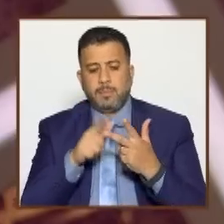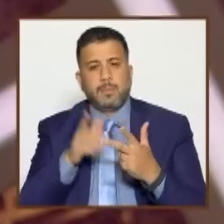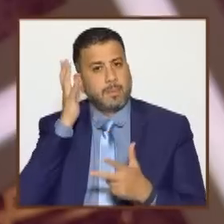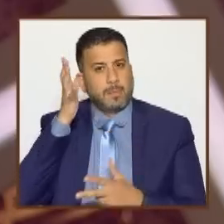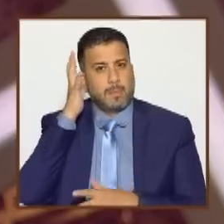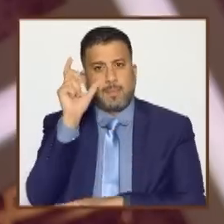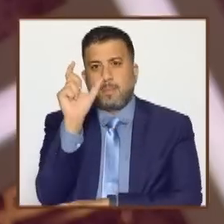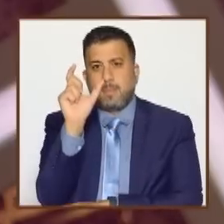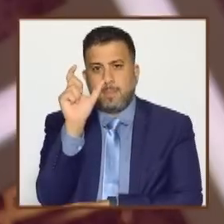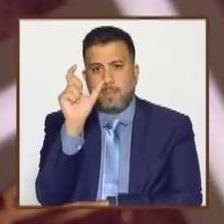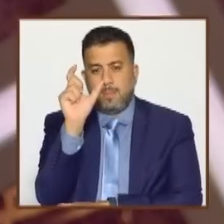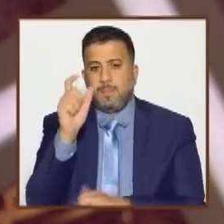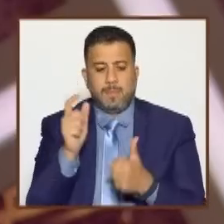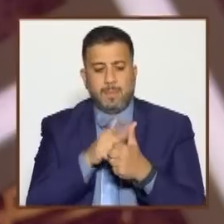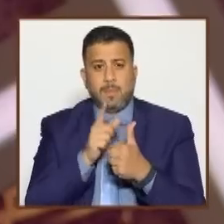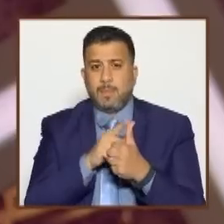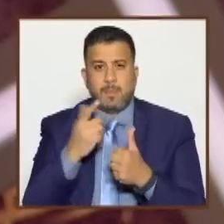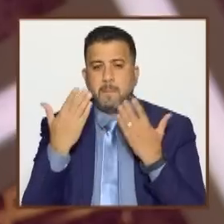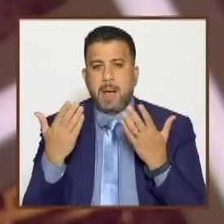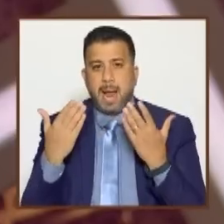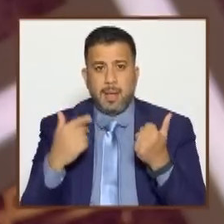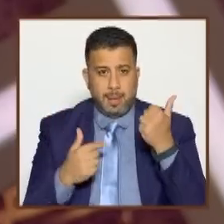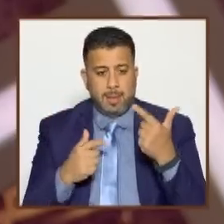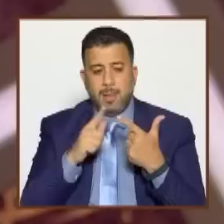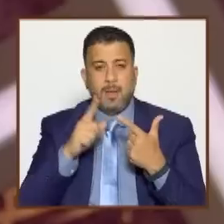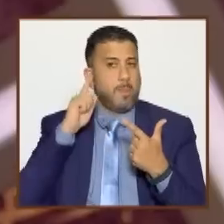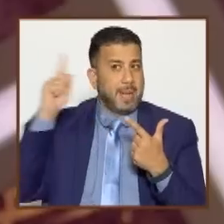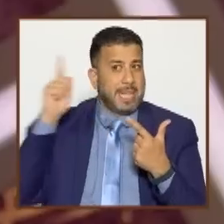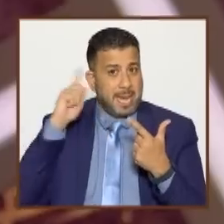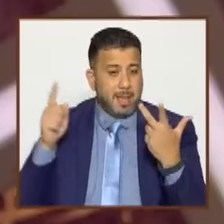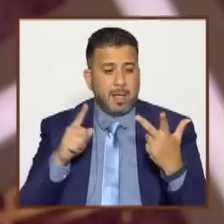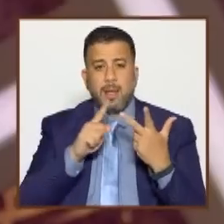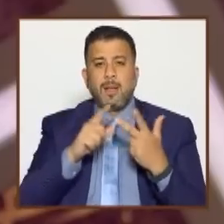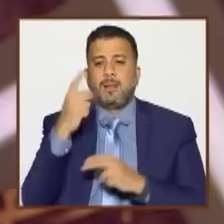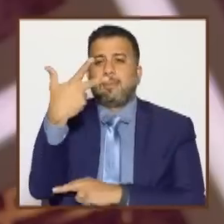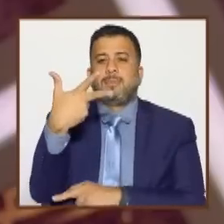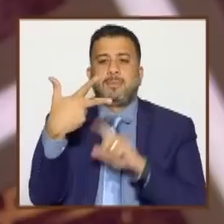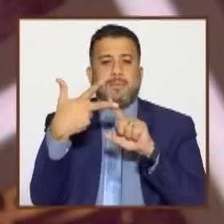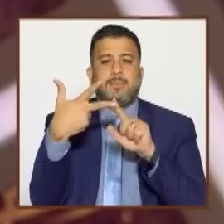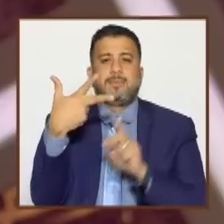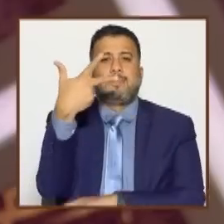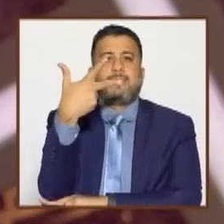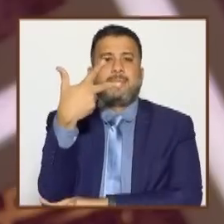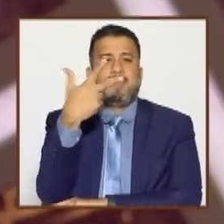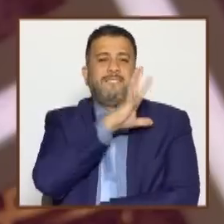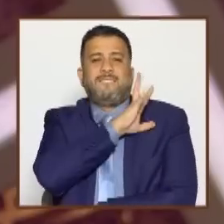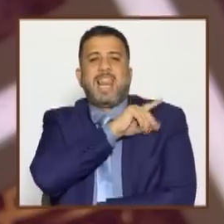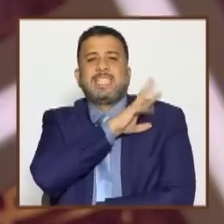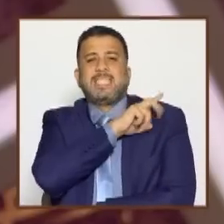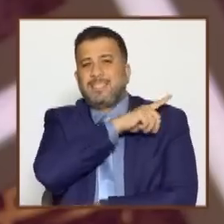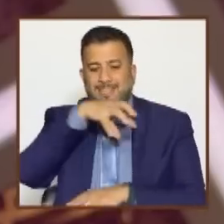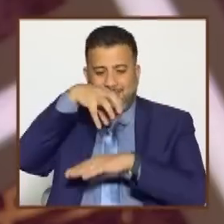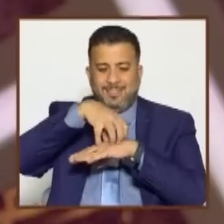مساجد، المسجد الحرام ومسجد هذا والمسجد الأقصى، هذه المساجد الثلاث